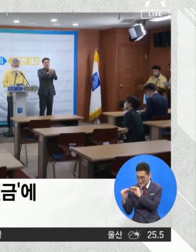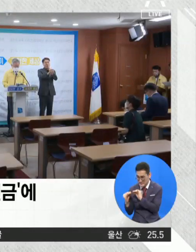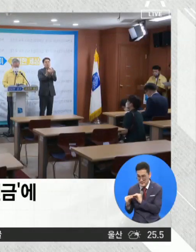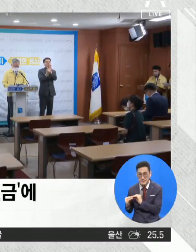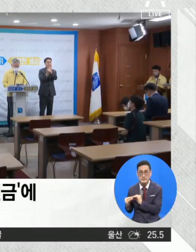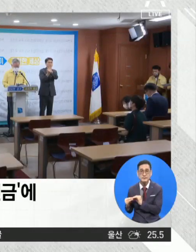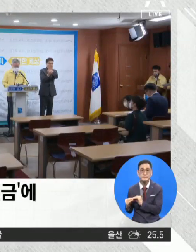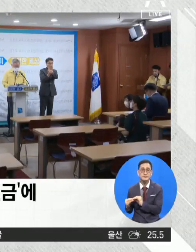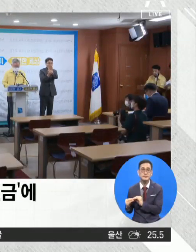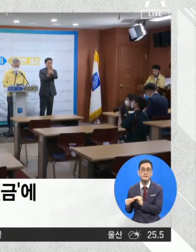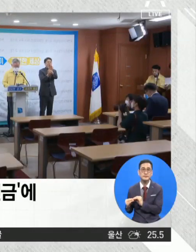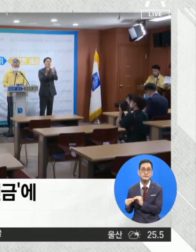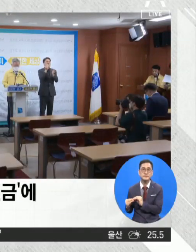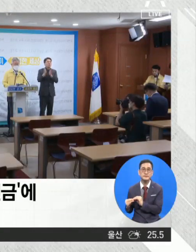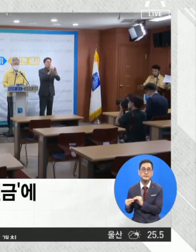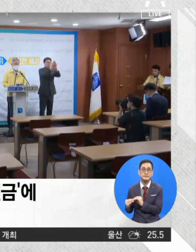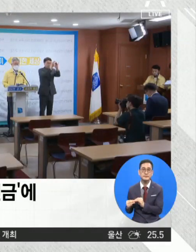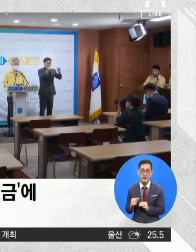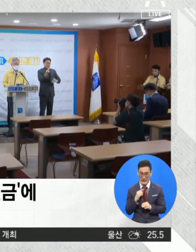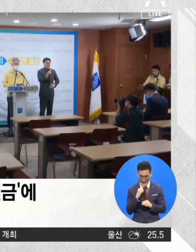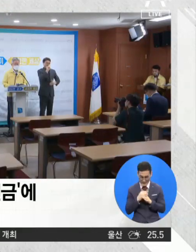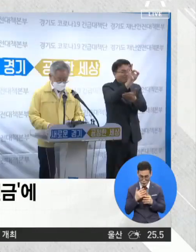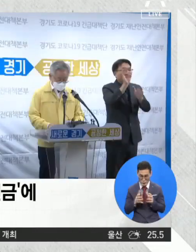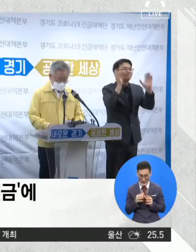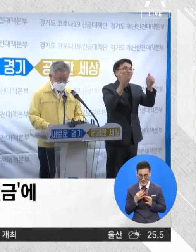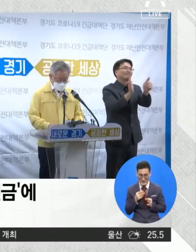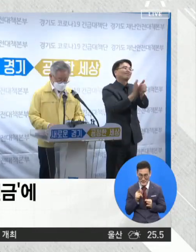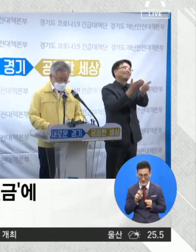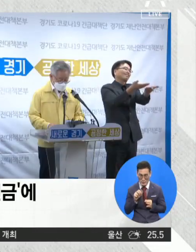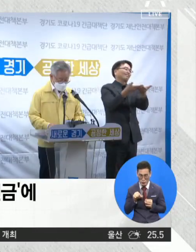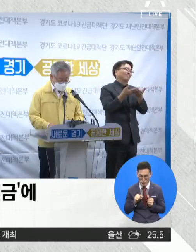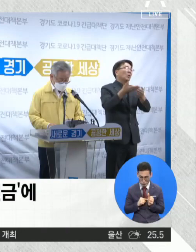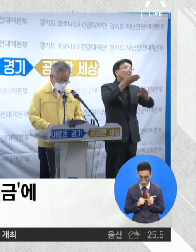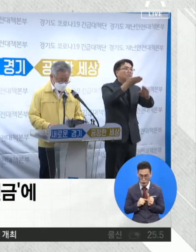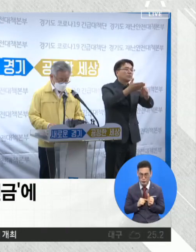기본소득 문제까지 연결이 되고, 또 민주당에서 아까 김남국